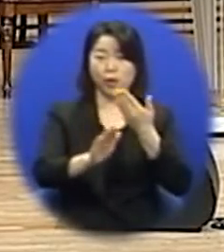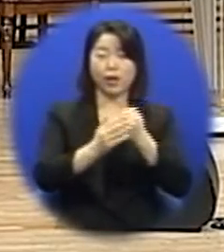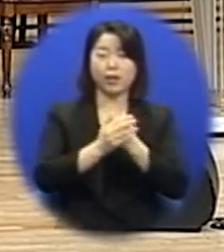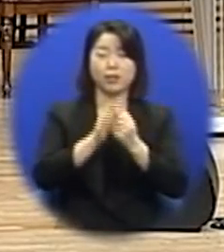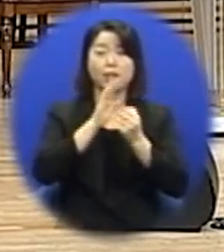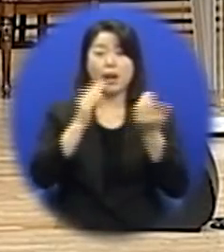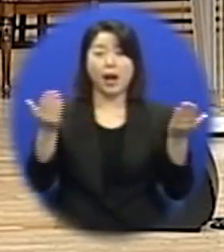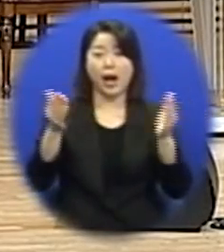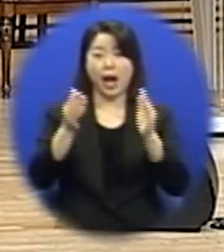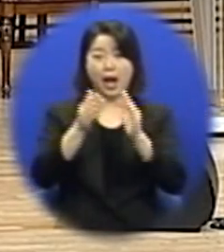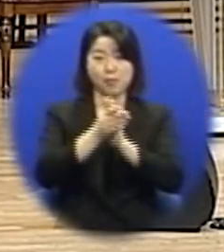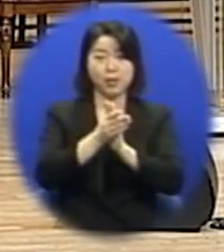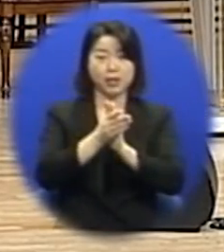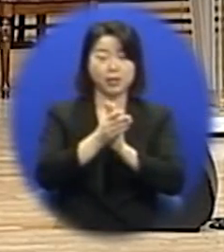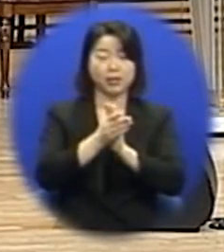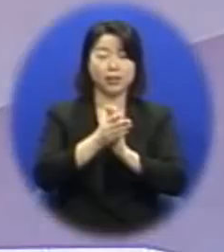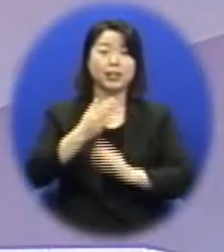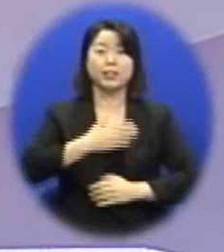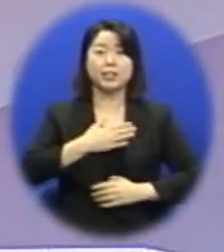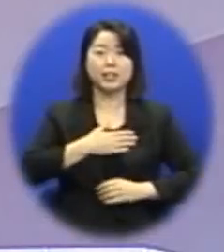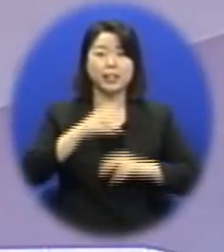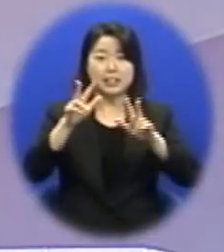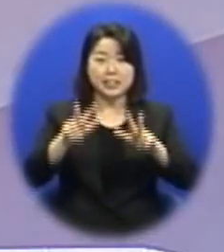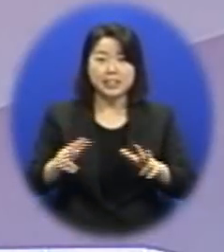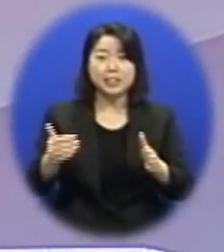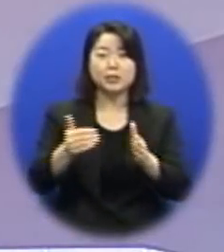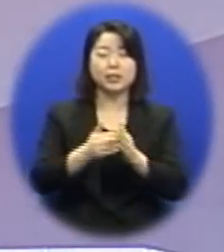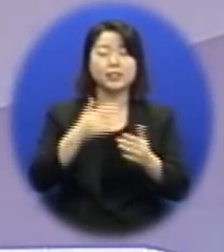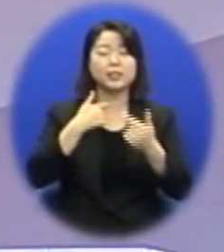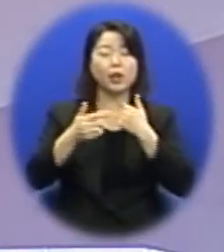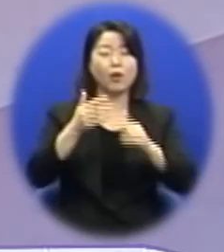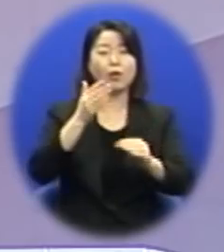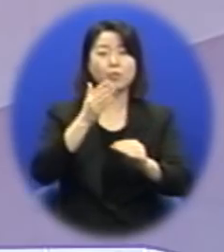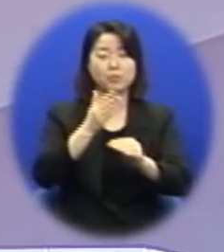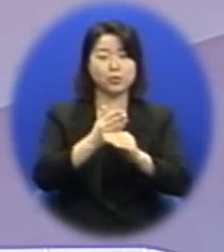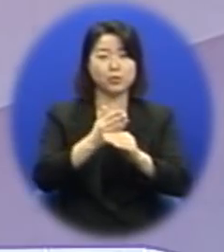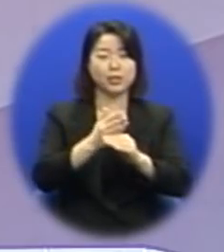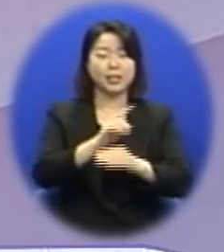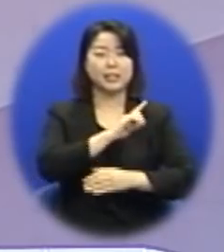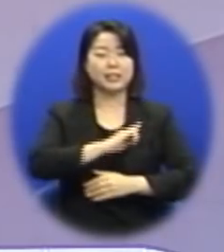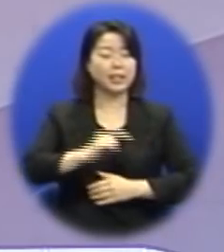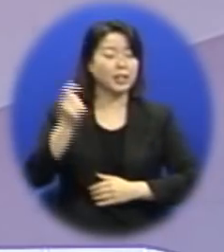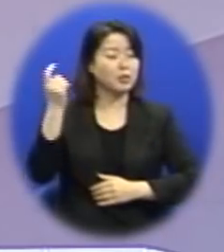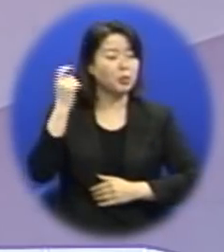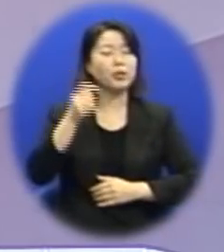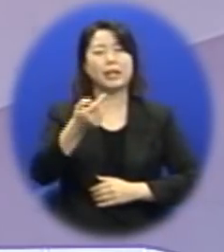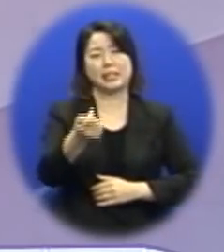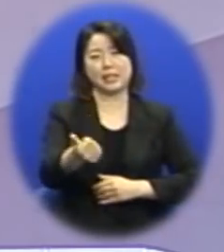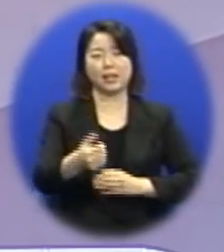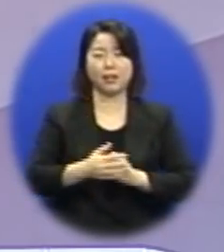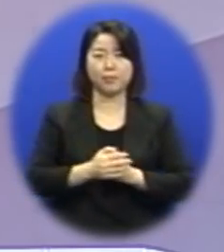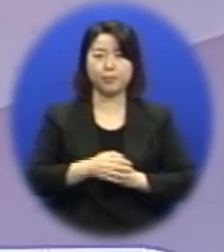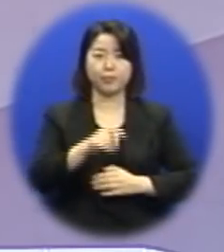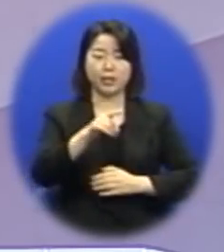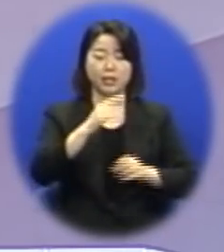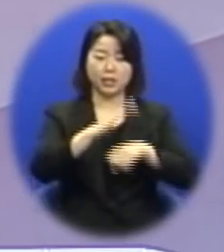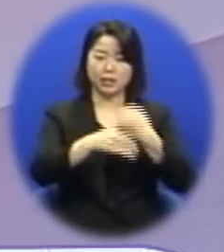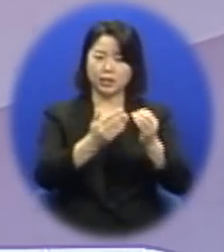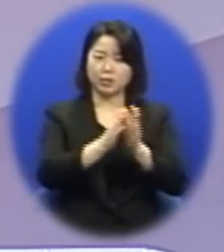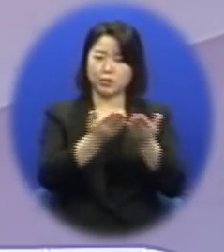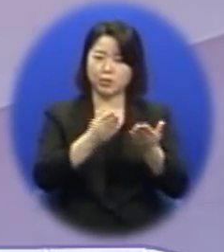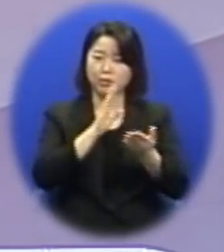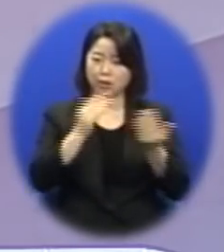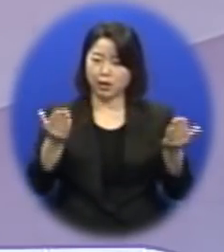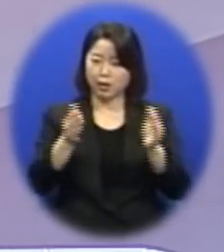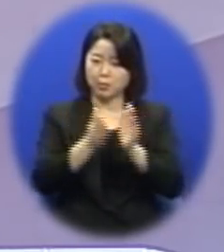아멘 소리가 제가들은 지금까지 경험상 가장 적었습니다이 성경을 아멘 해야 돼